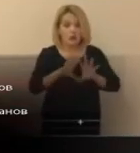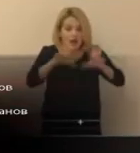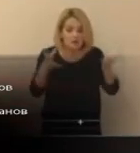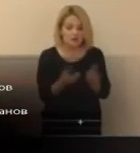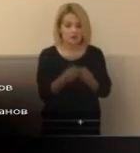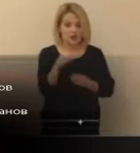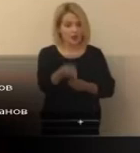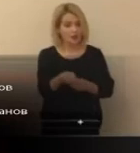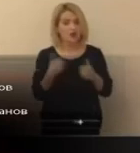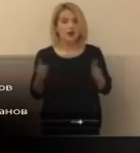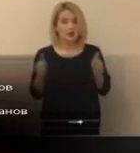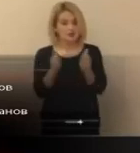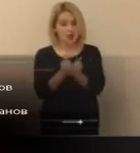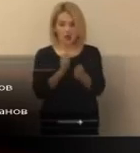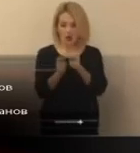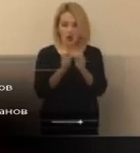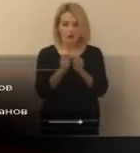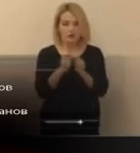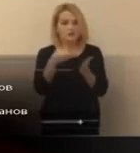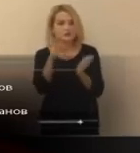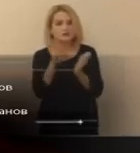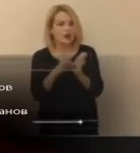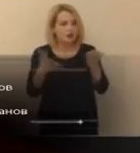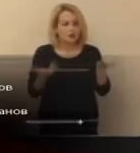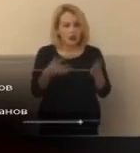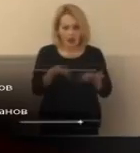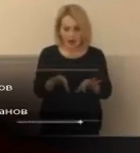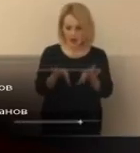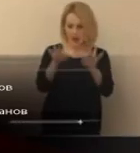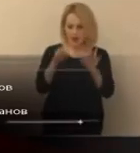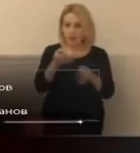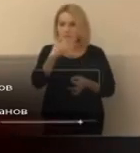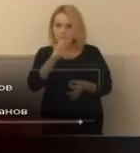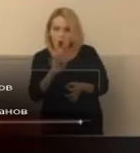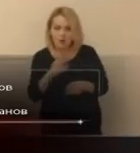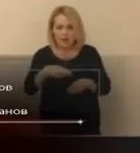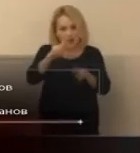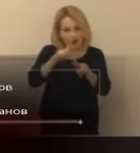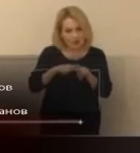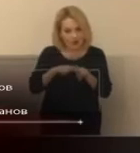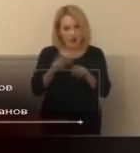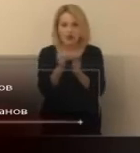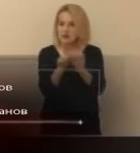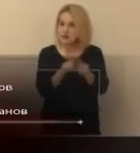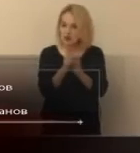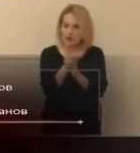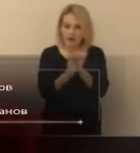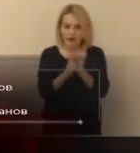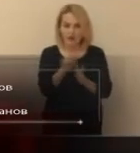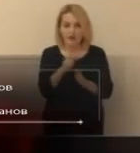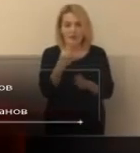каде и заеднички разговараме, се со цел да изнајдеме што подобри решение, но истовремено и да